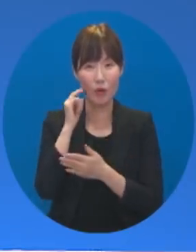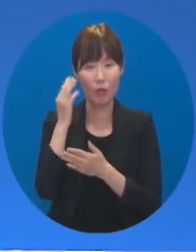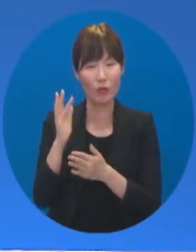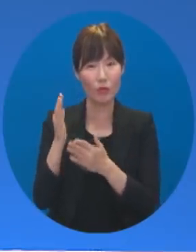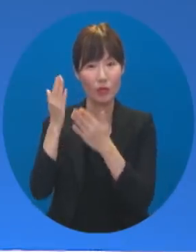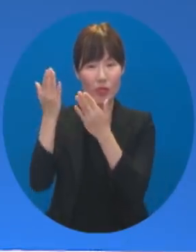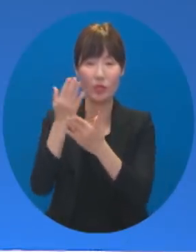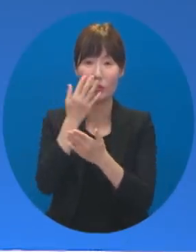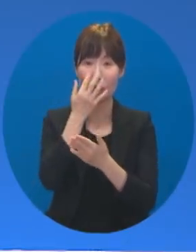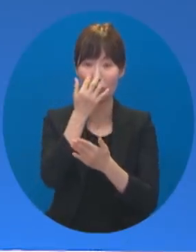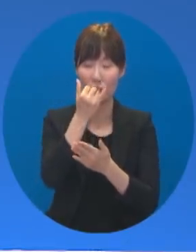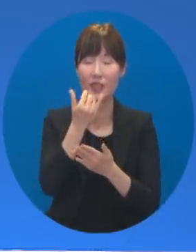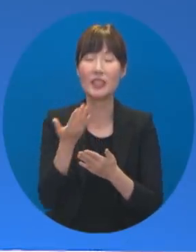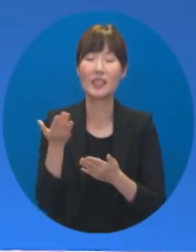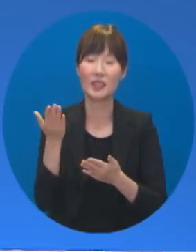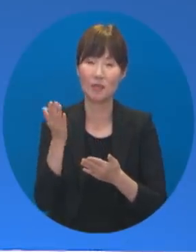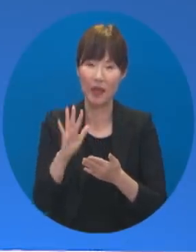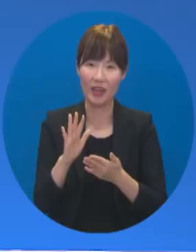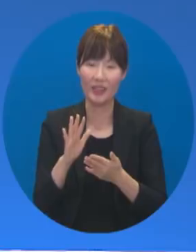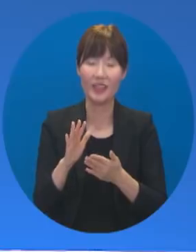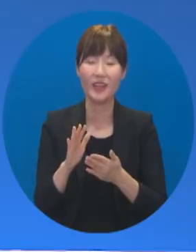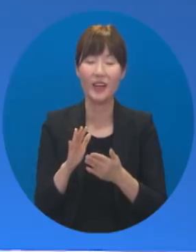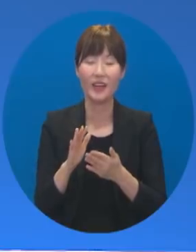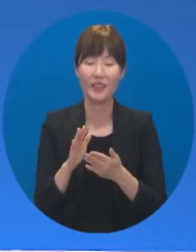다해서 온 힘을 다해서